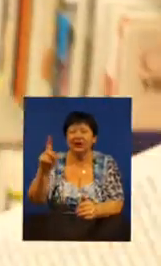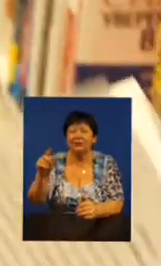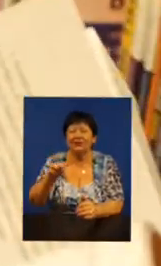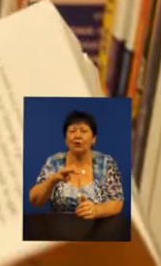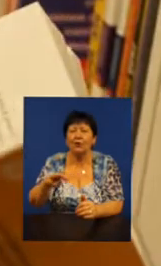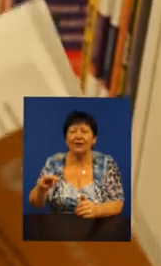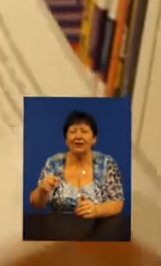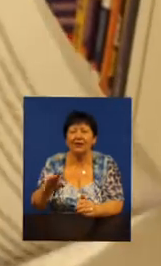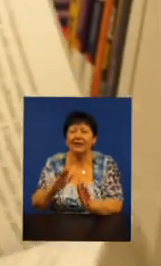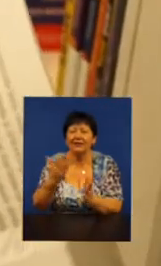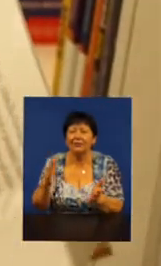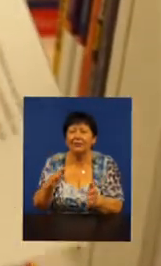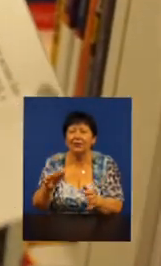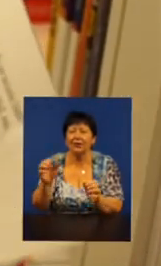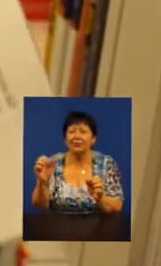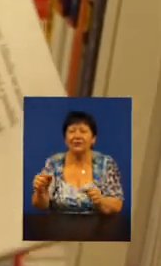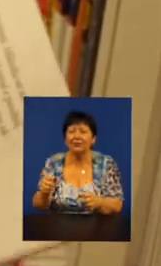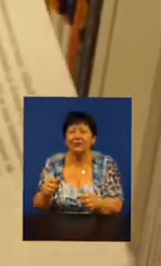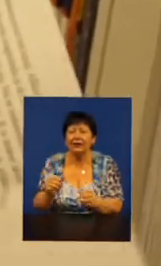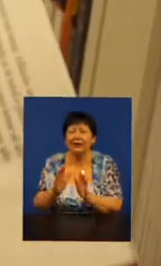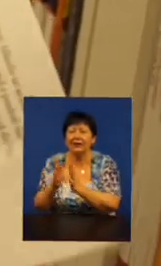titluri disponibile în librărie.